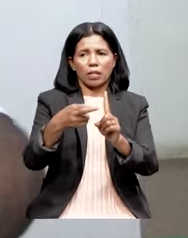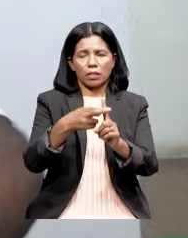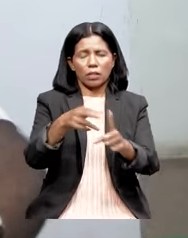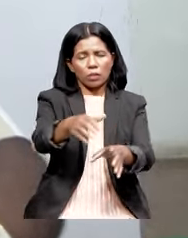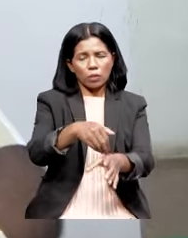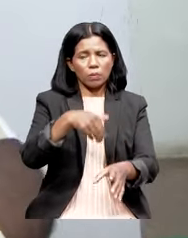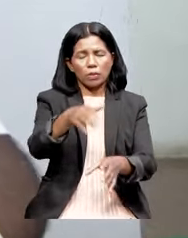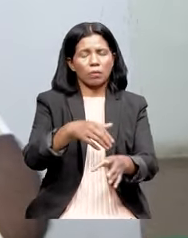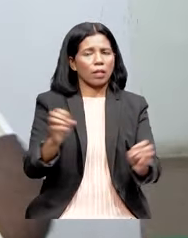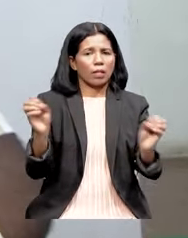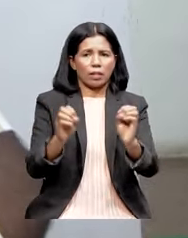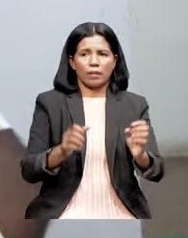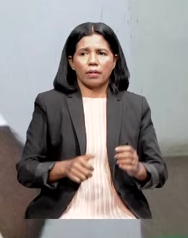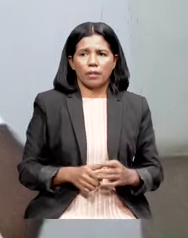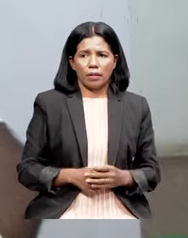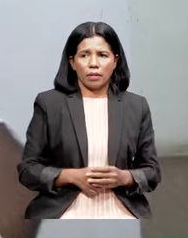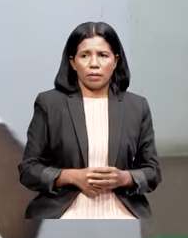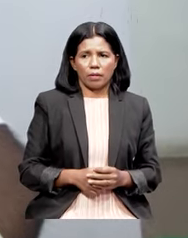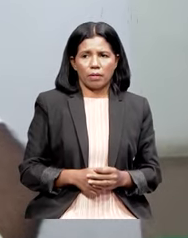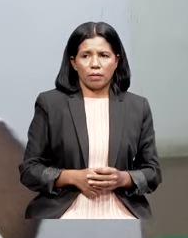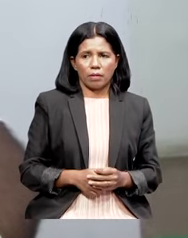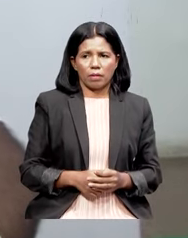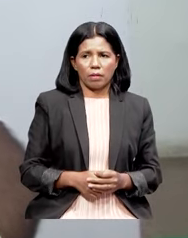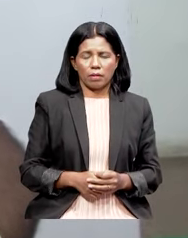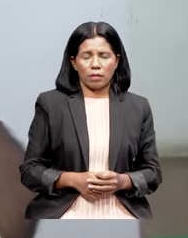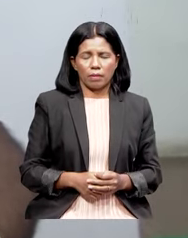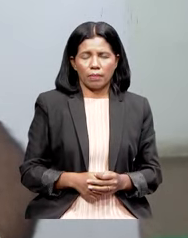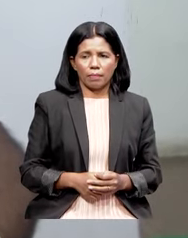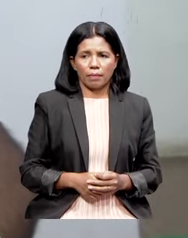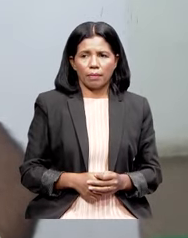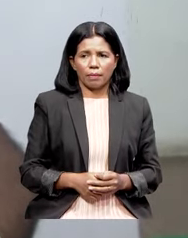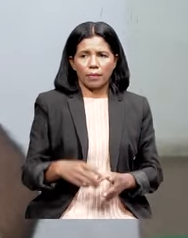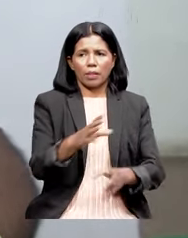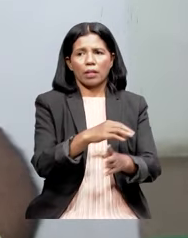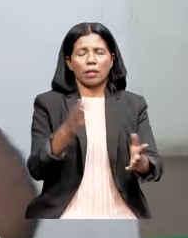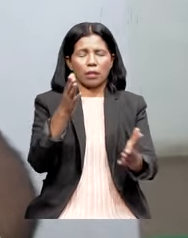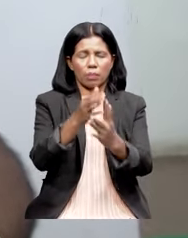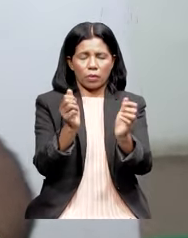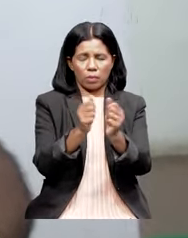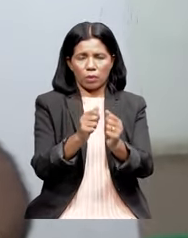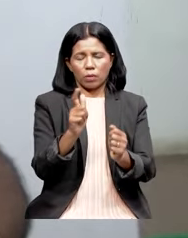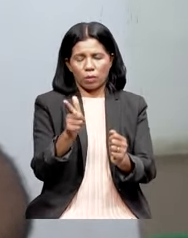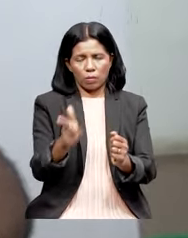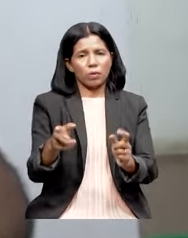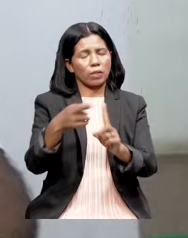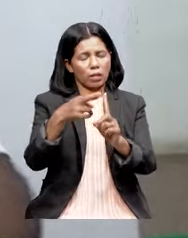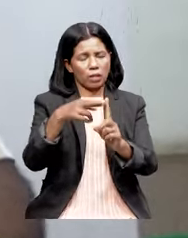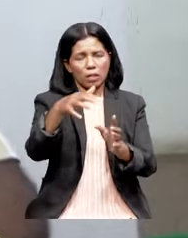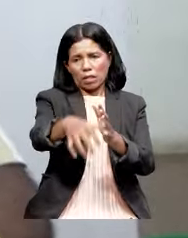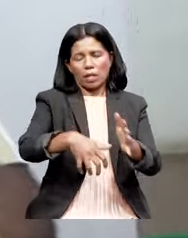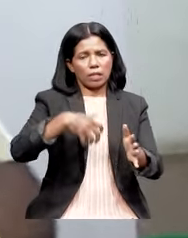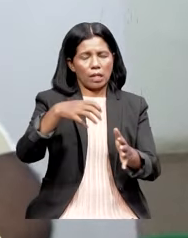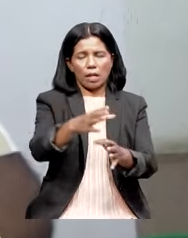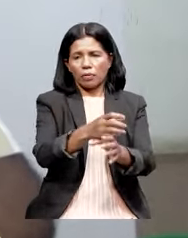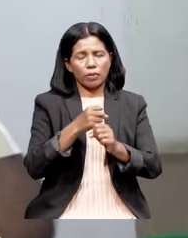subuh pelaku tuh bayar mati biar sebastian nih lapar vintal vintal atau ting subuh sehat bayar si